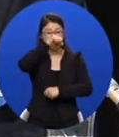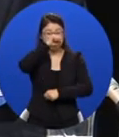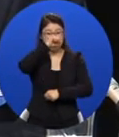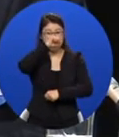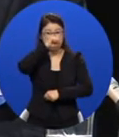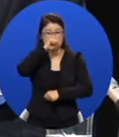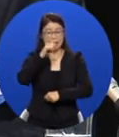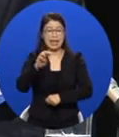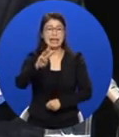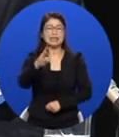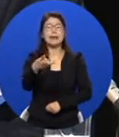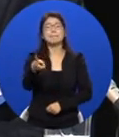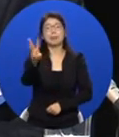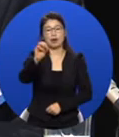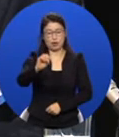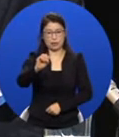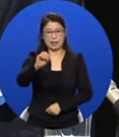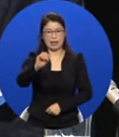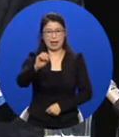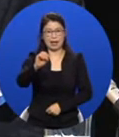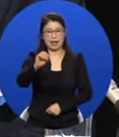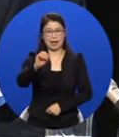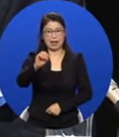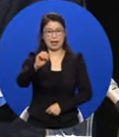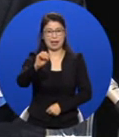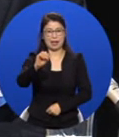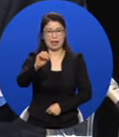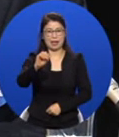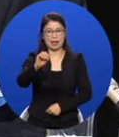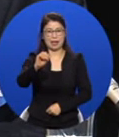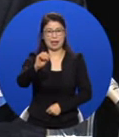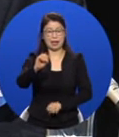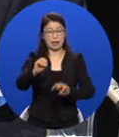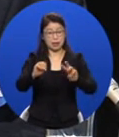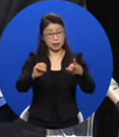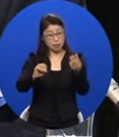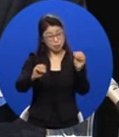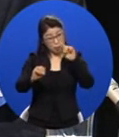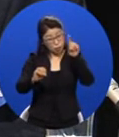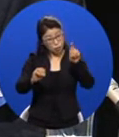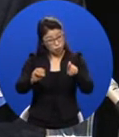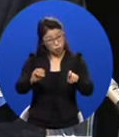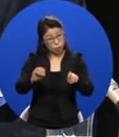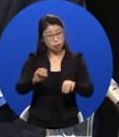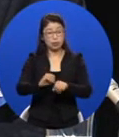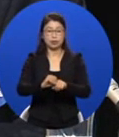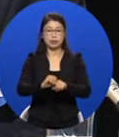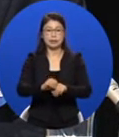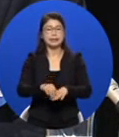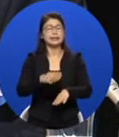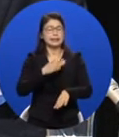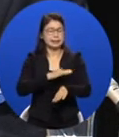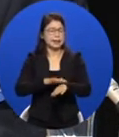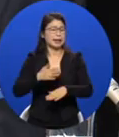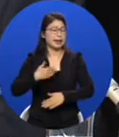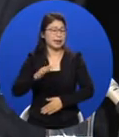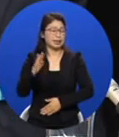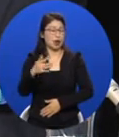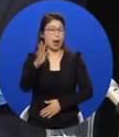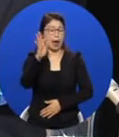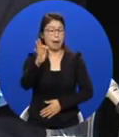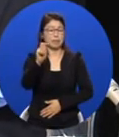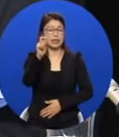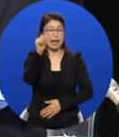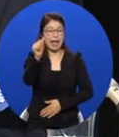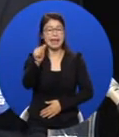예 300억입니다. 예 300억이요? 예 잘 아셔야 돼요. FTA 기금